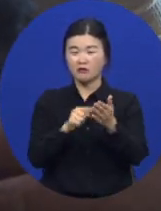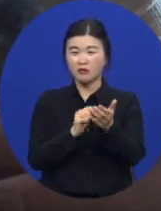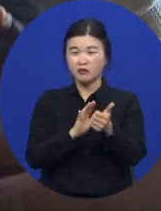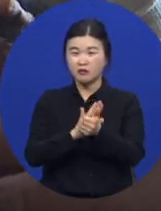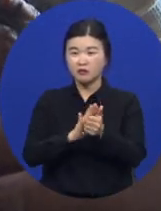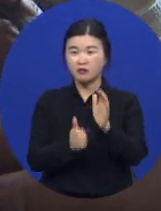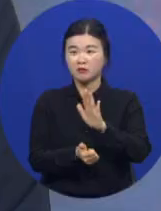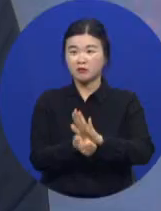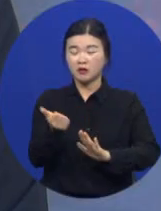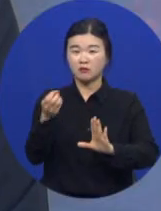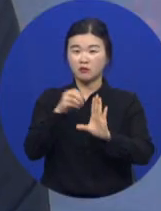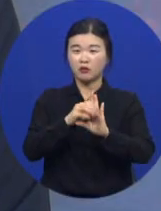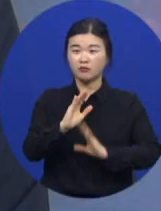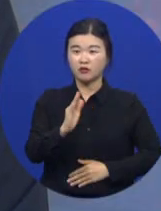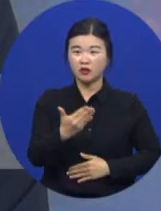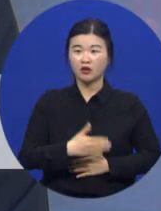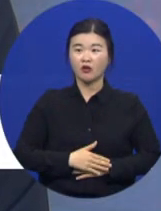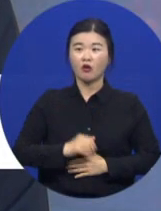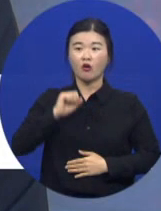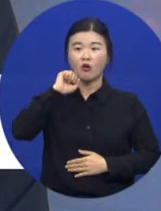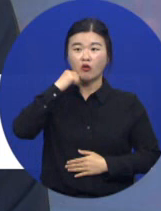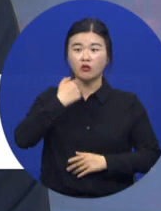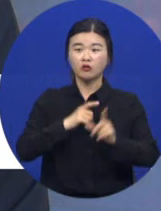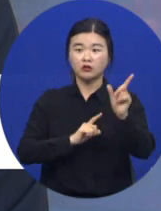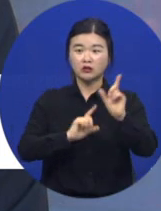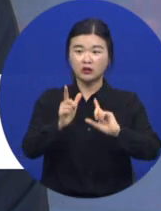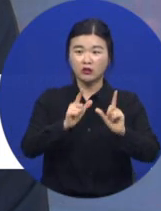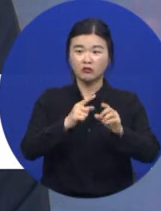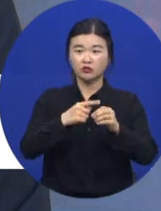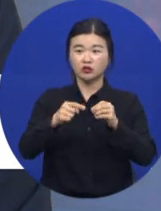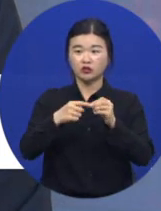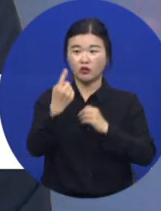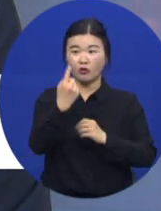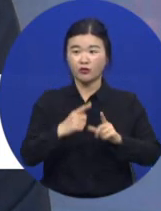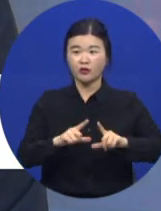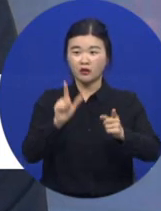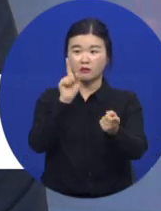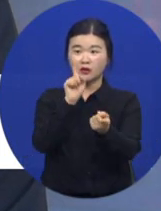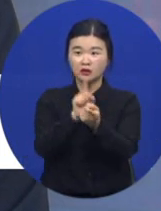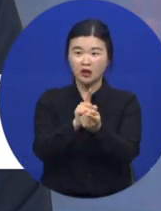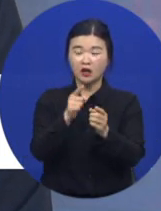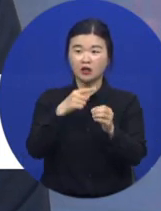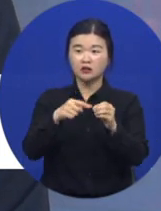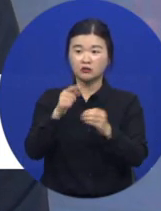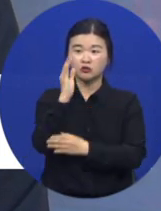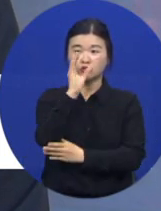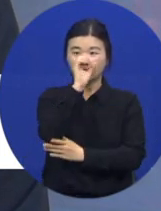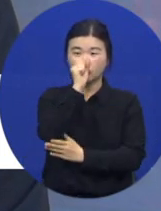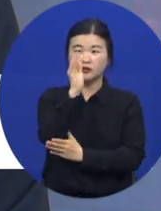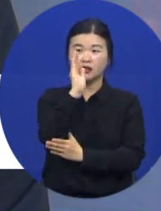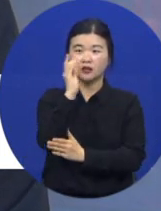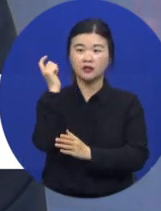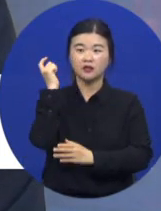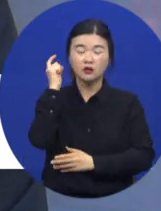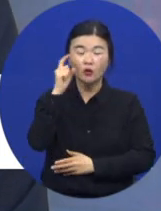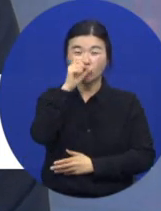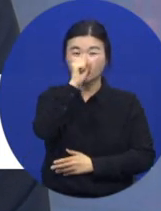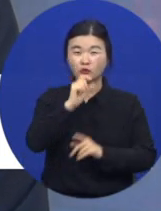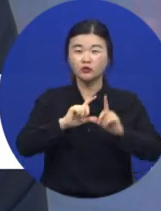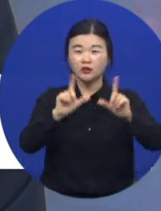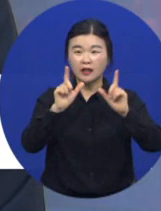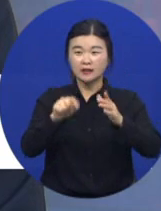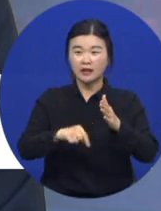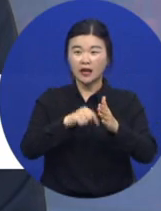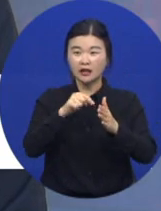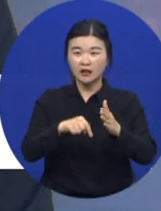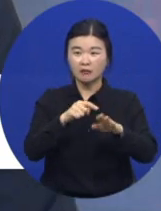희망을 담았습니다. 어려운 상황에서 부처님 오신 날을 맞이해서 스님의 좋은 말씀도 듣고 또 좋은 날씨